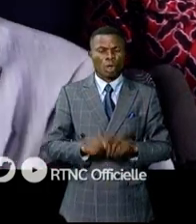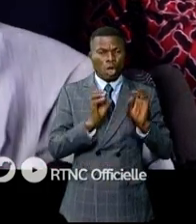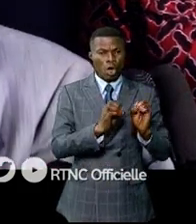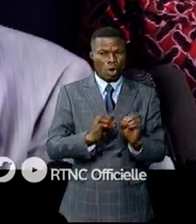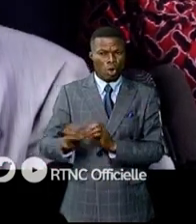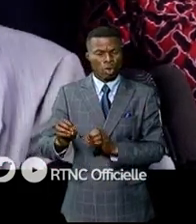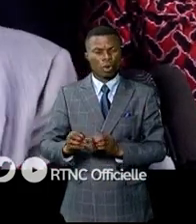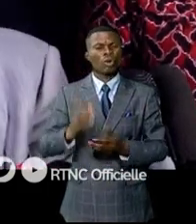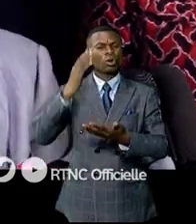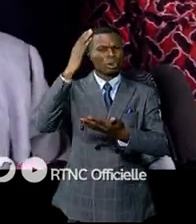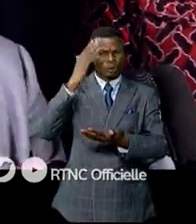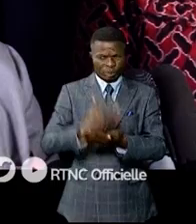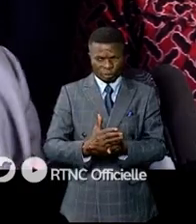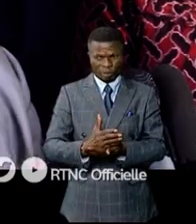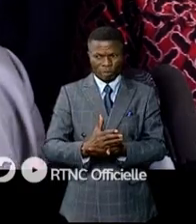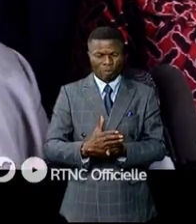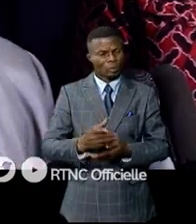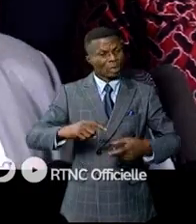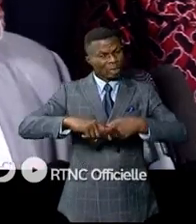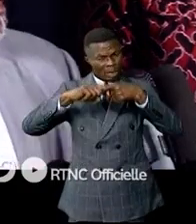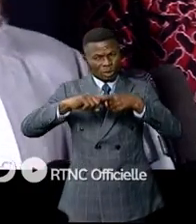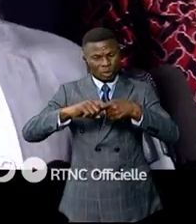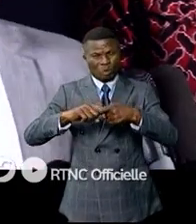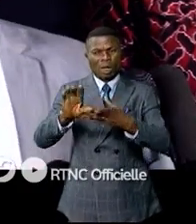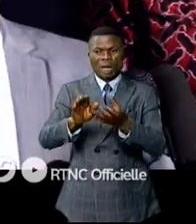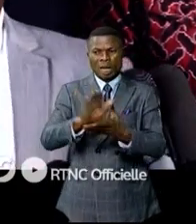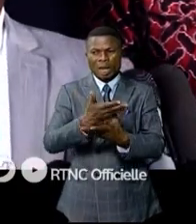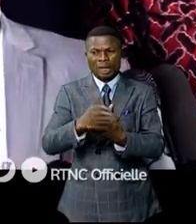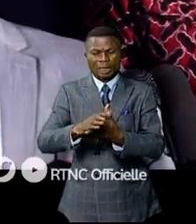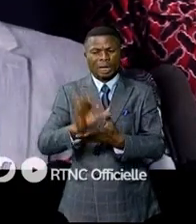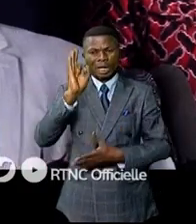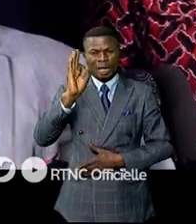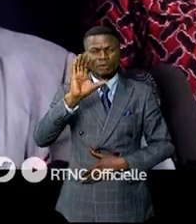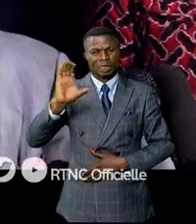formaliser la rupture du FCC cash, parce qu'en fait,